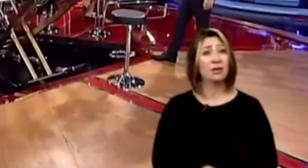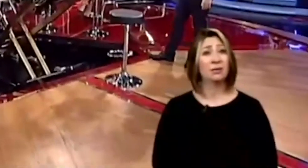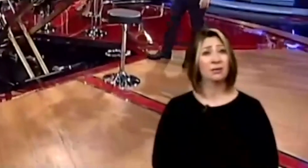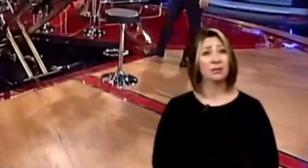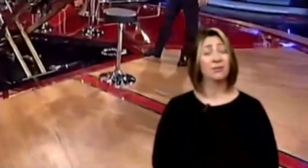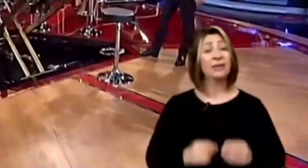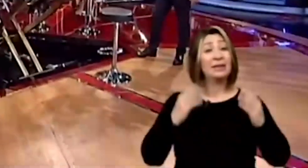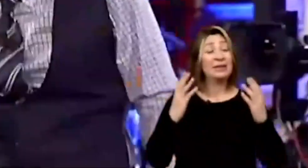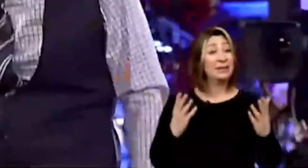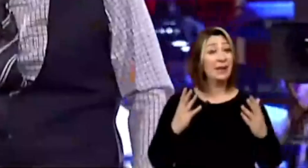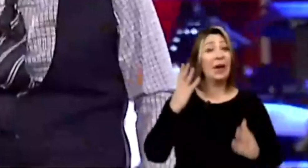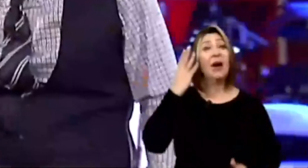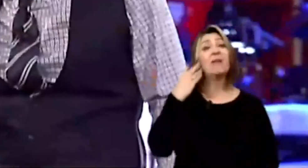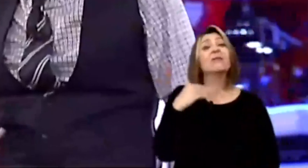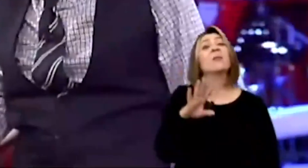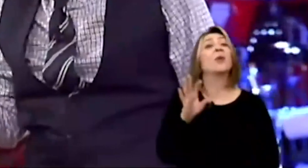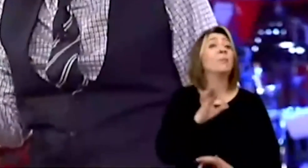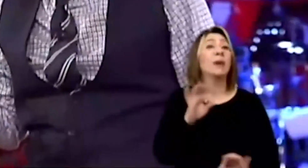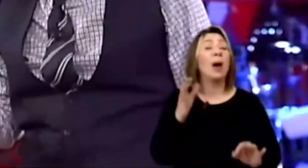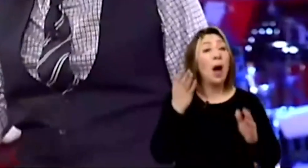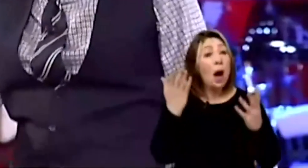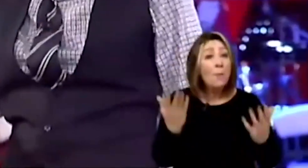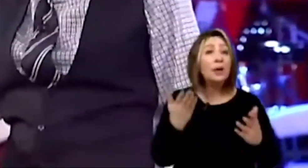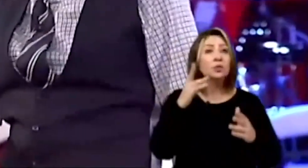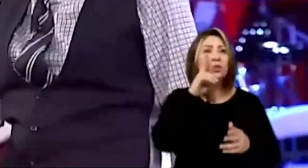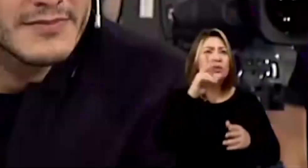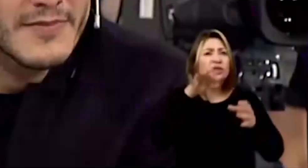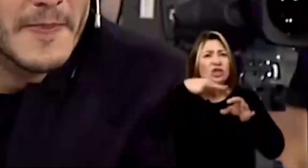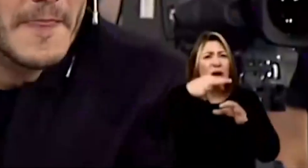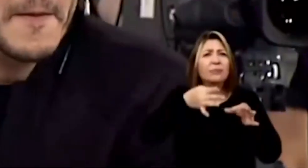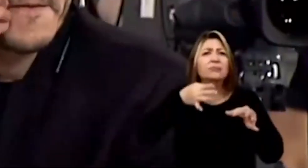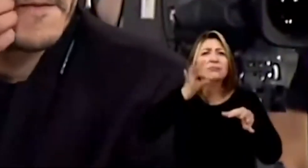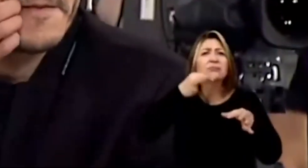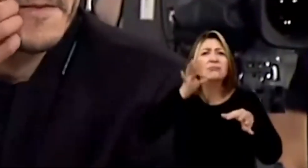şiddetli. Yani anlayamıyorum tam. Halbuki sonuçta çay içilecek.